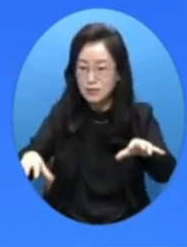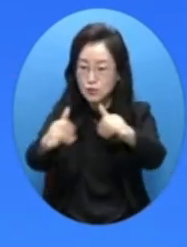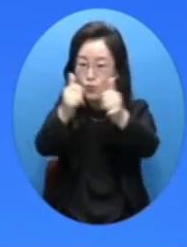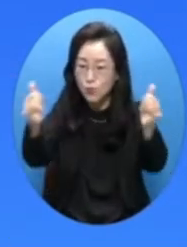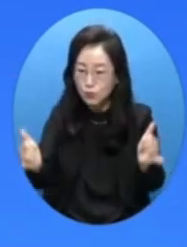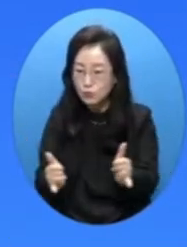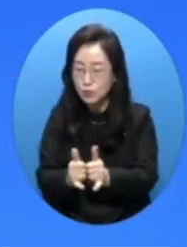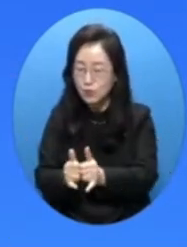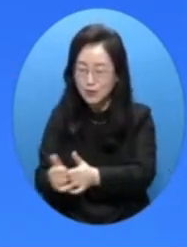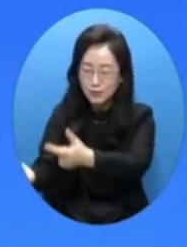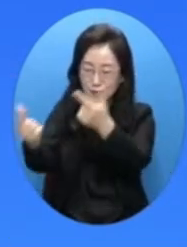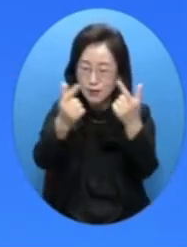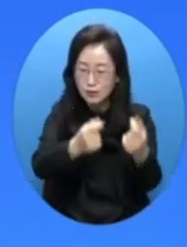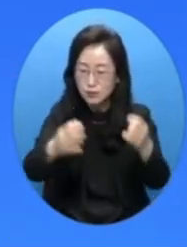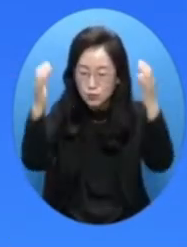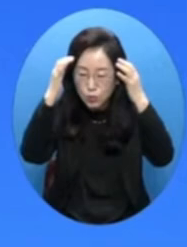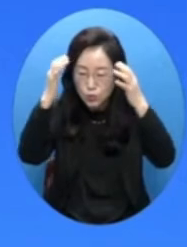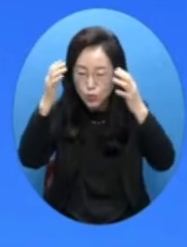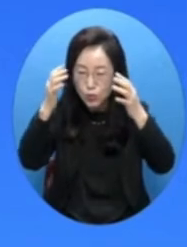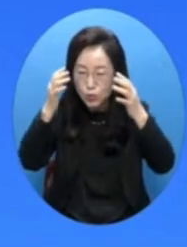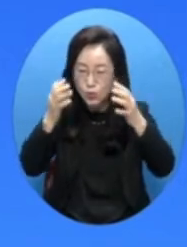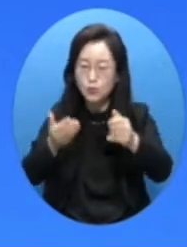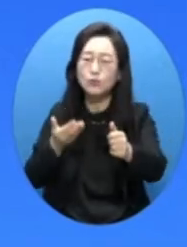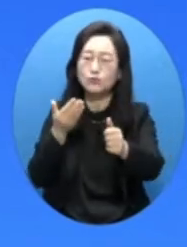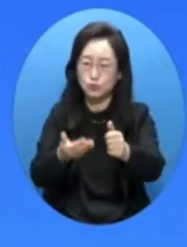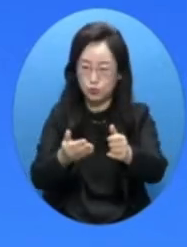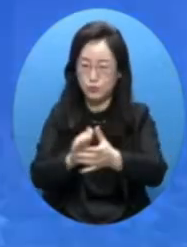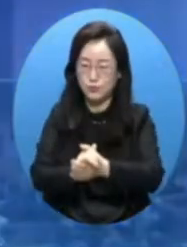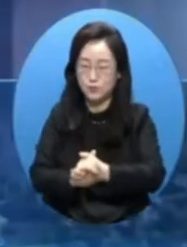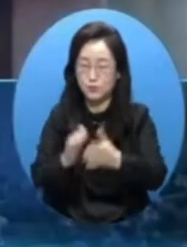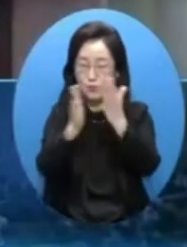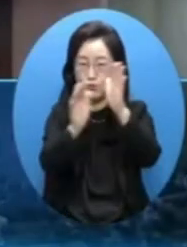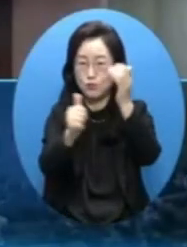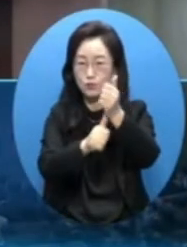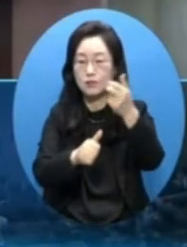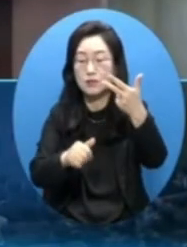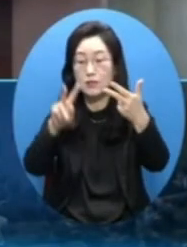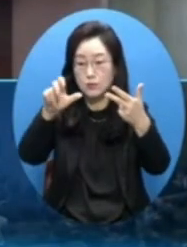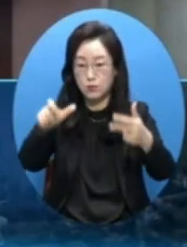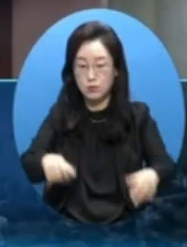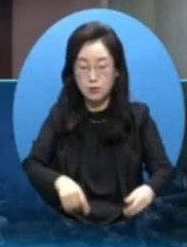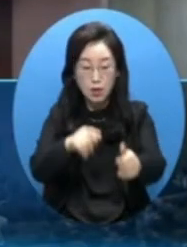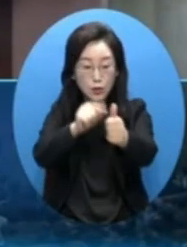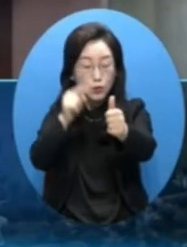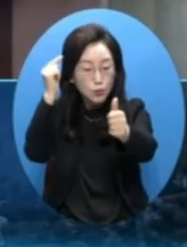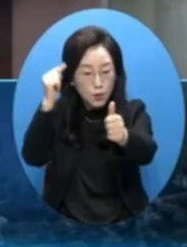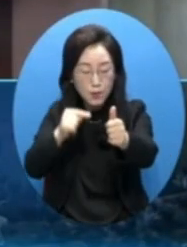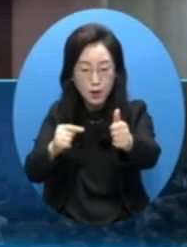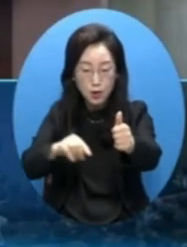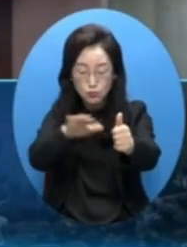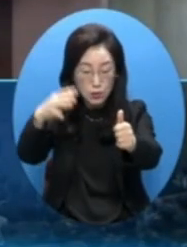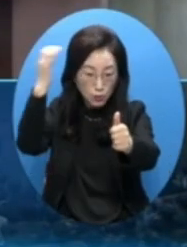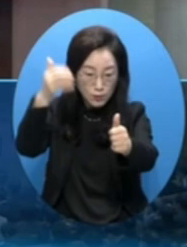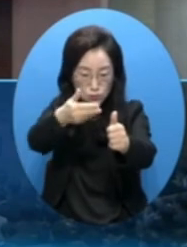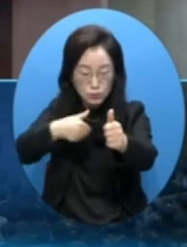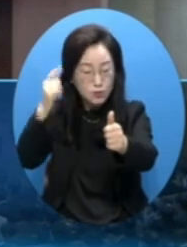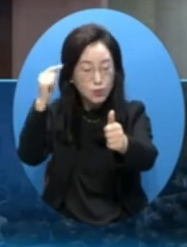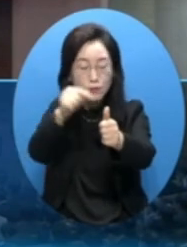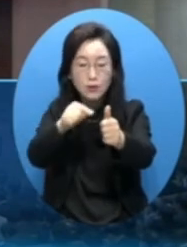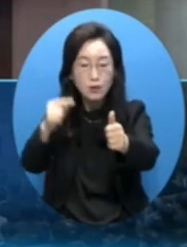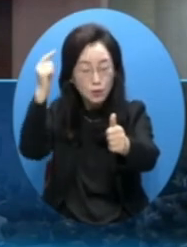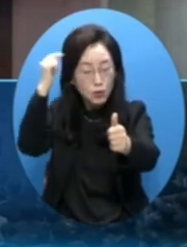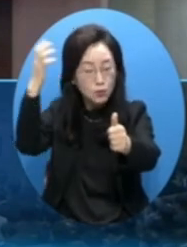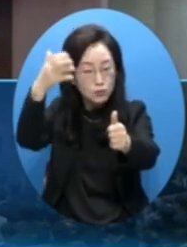전체를 고동 가운데 몰아가는 것입니다 여호수아가 말합니다 7장 25절에 내가 어찌하여 우리를 괴롭게 하였느냐 내가 어찌하여